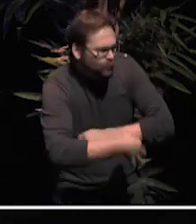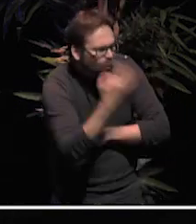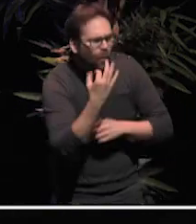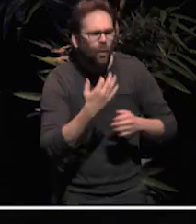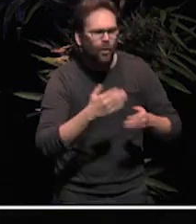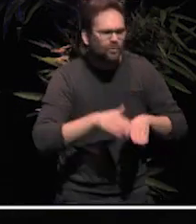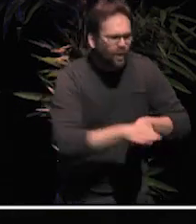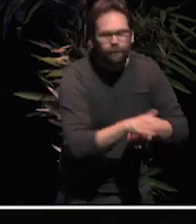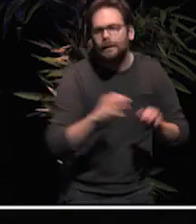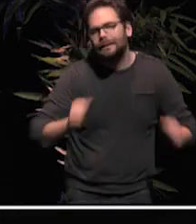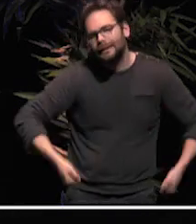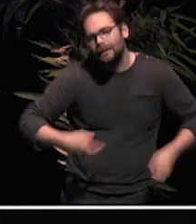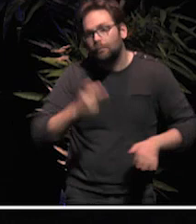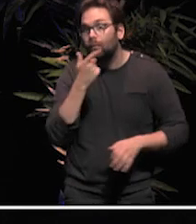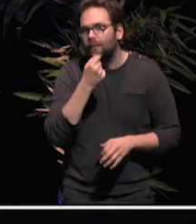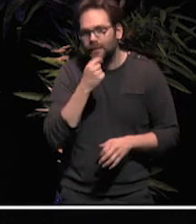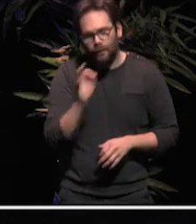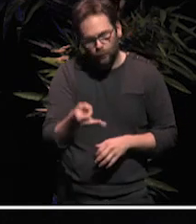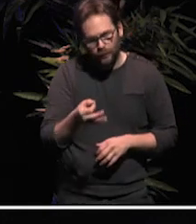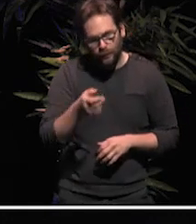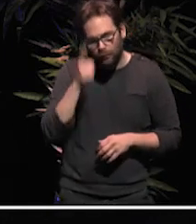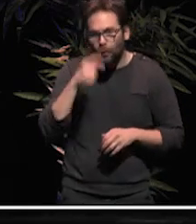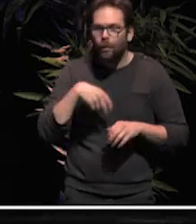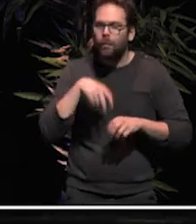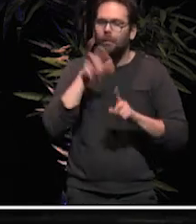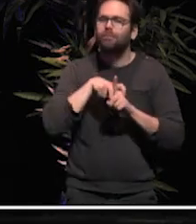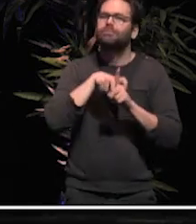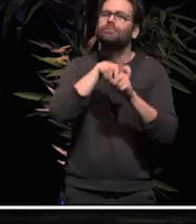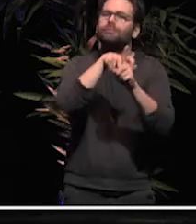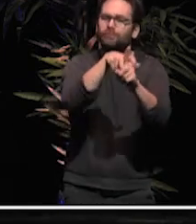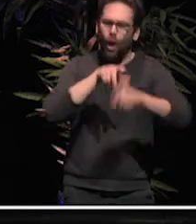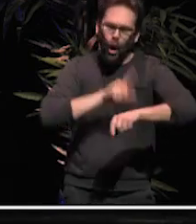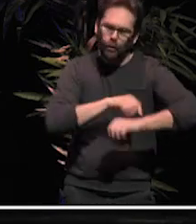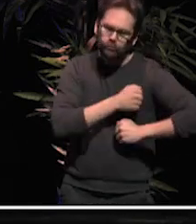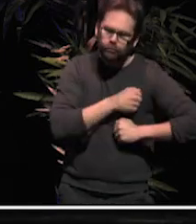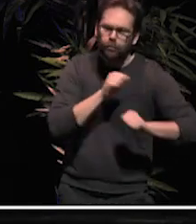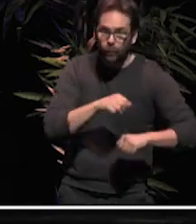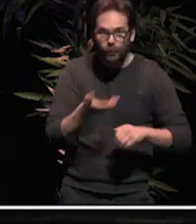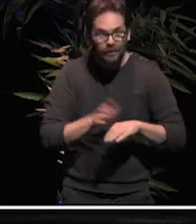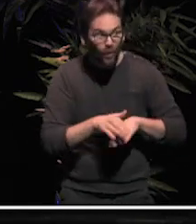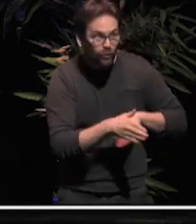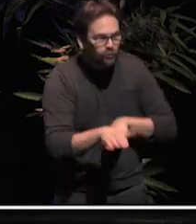c'est plus facile parce qu'on a des remontées mécaniques, on peut revenir à certaines heures. Mais en surf,